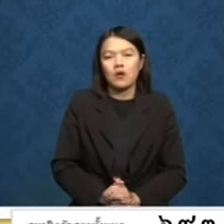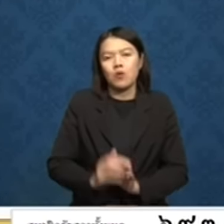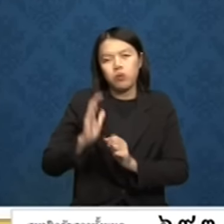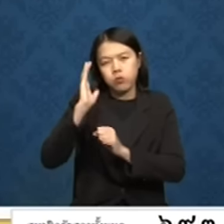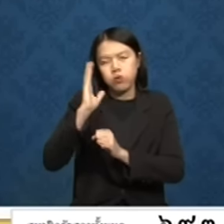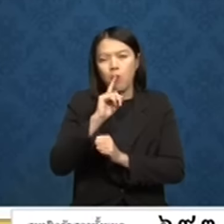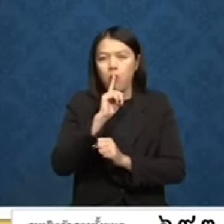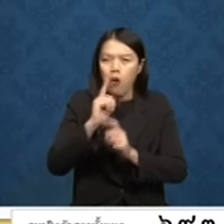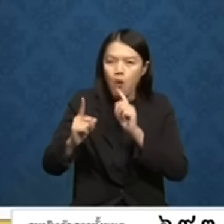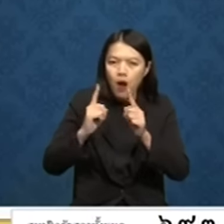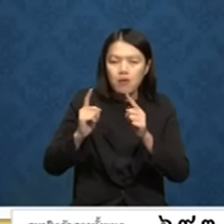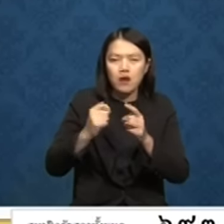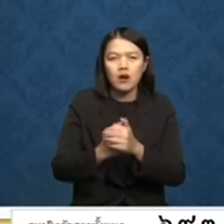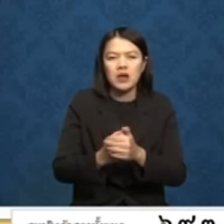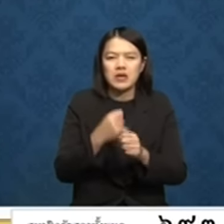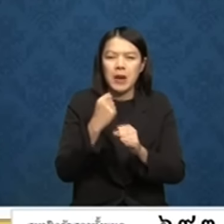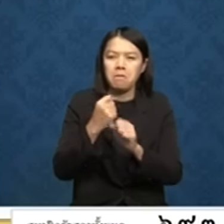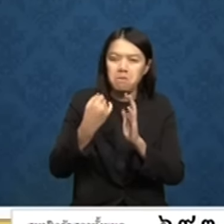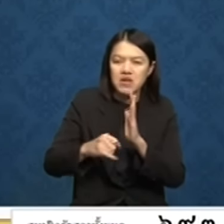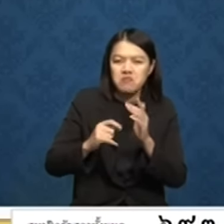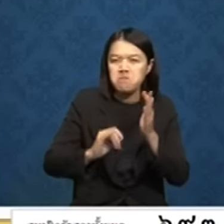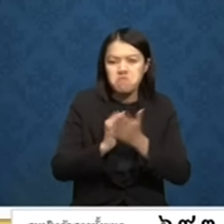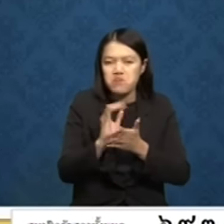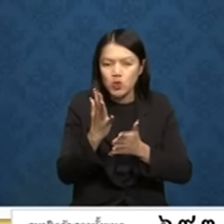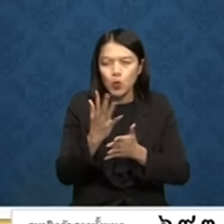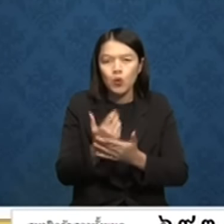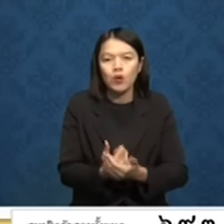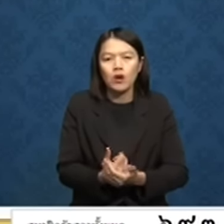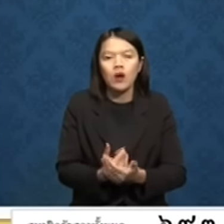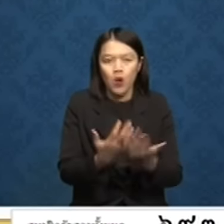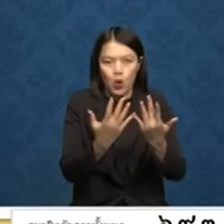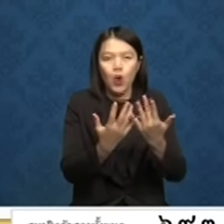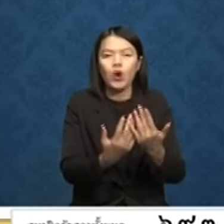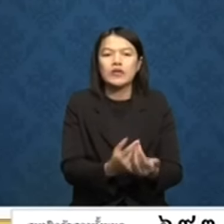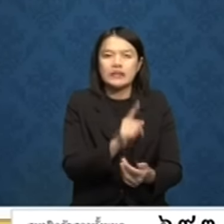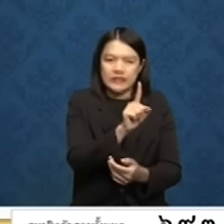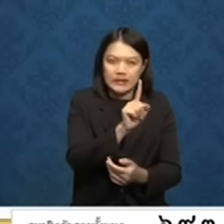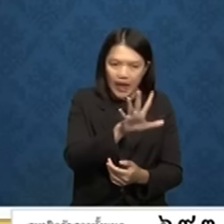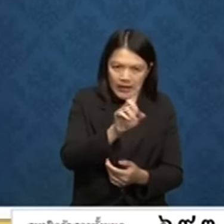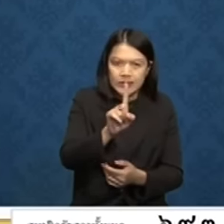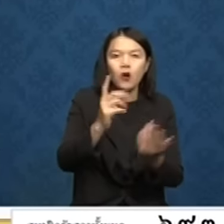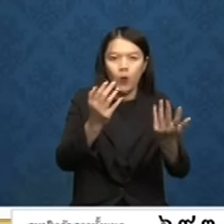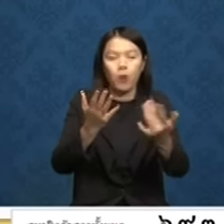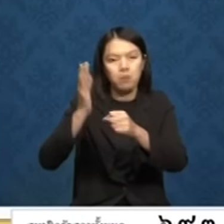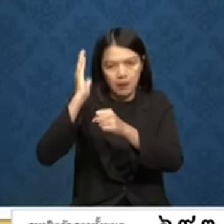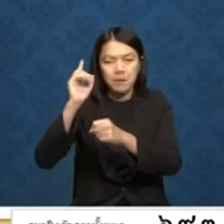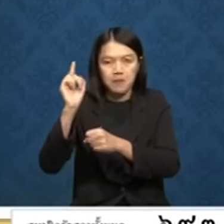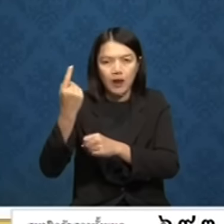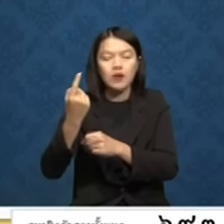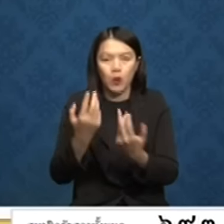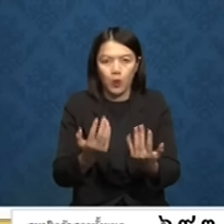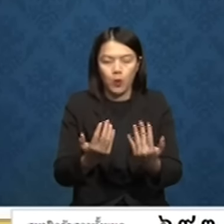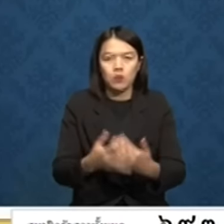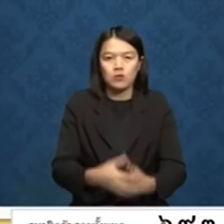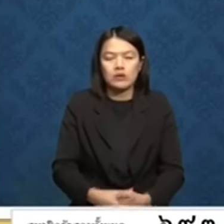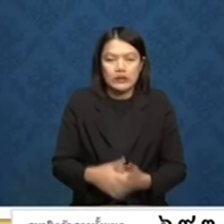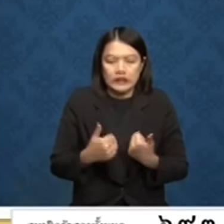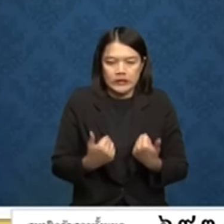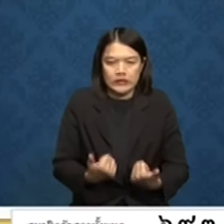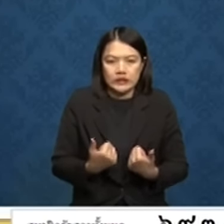ของการกล่าวหาว่าทำผิดทำไม่ถูกอะไรอันนั้นรอ151ครับเรามีเวทีที่มาว่ากันอีก1เวทีไม่ใช่